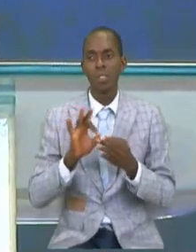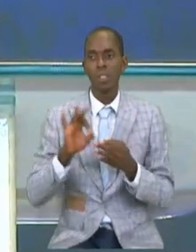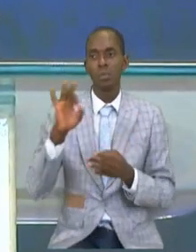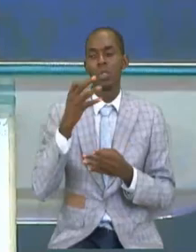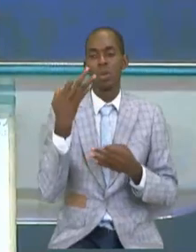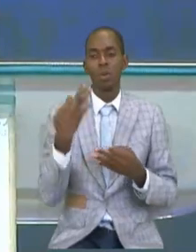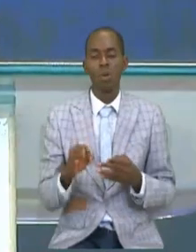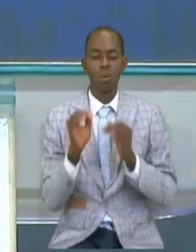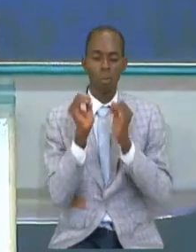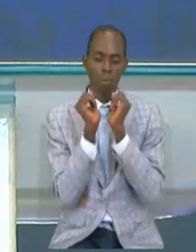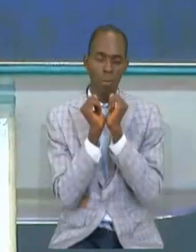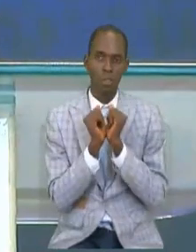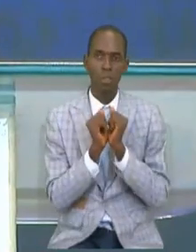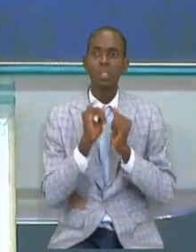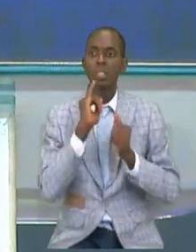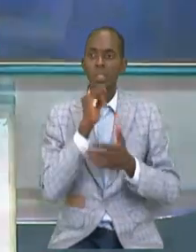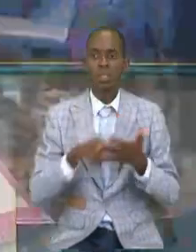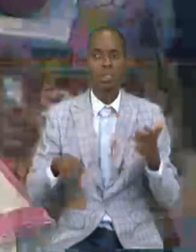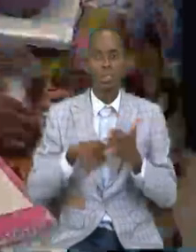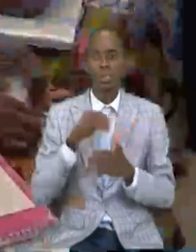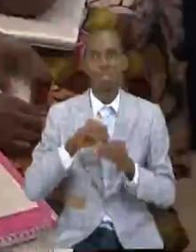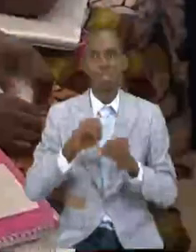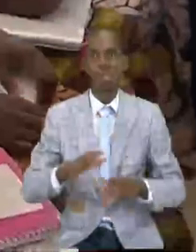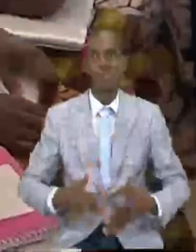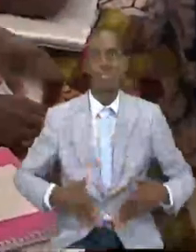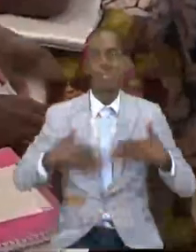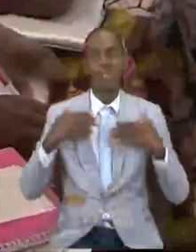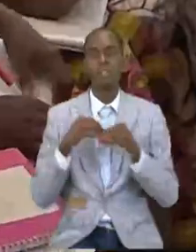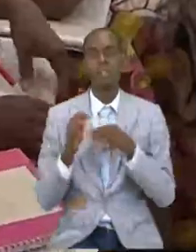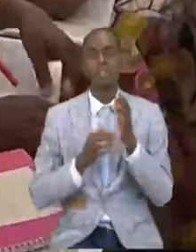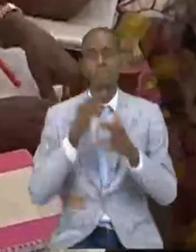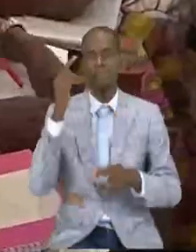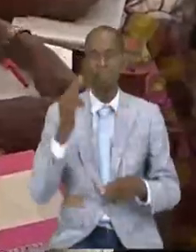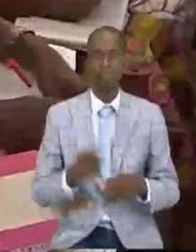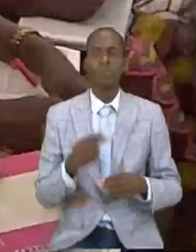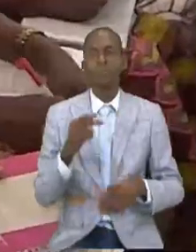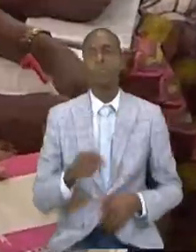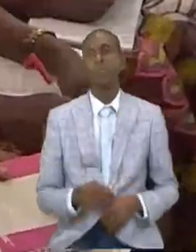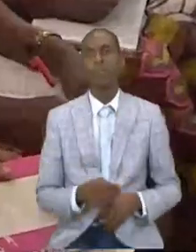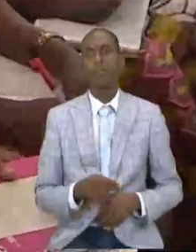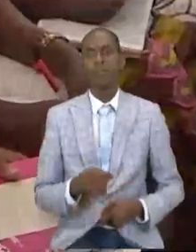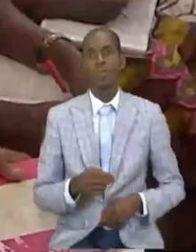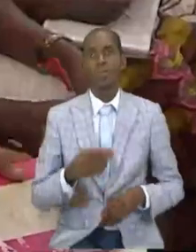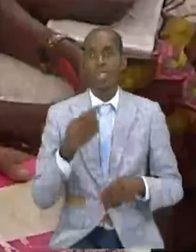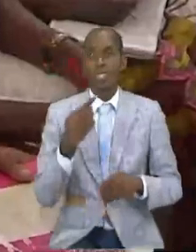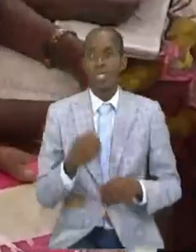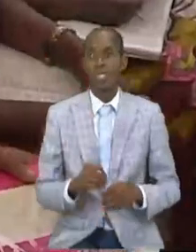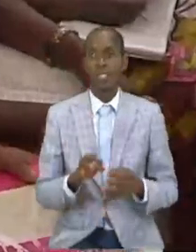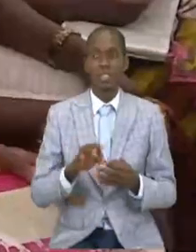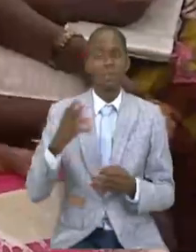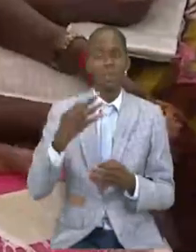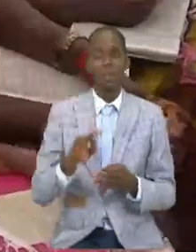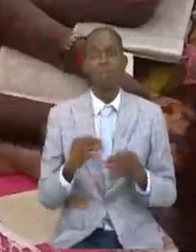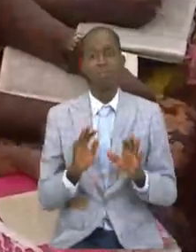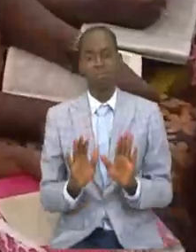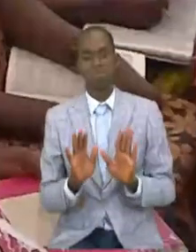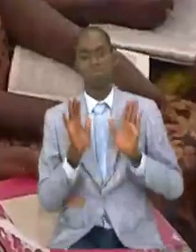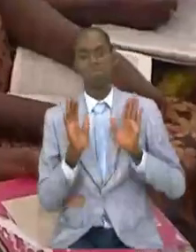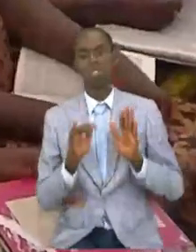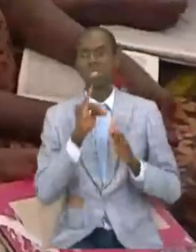encore dans la crainte. Et l'esprit de servitude est annulé de votre vie. L'esprit de